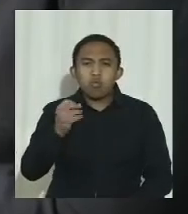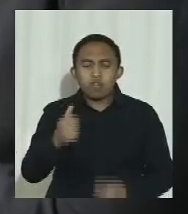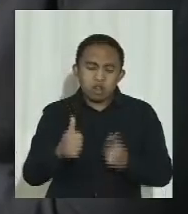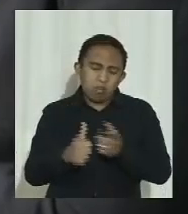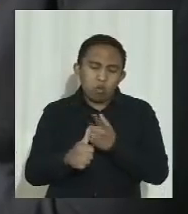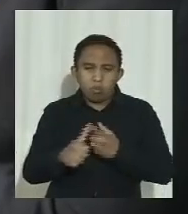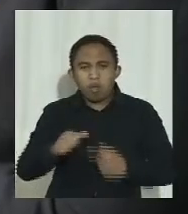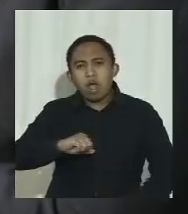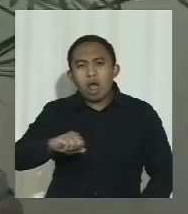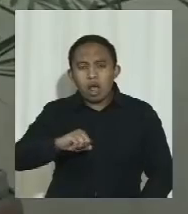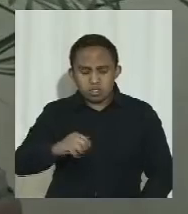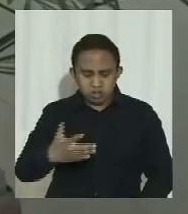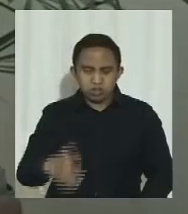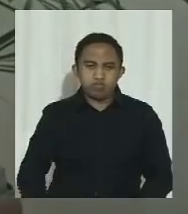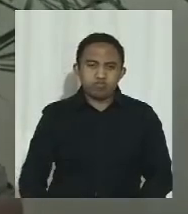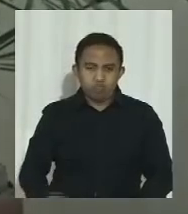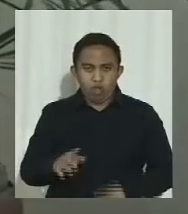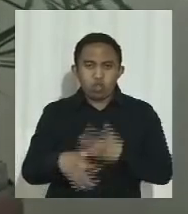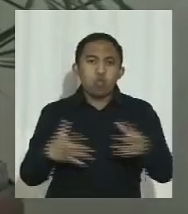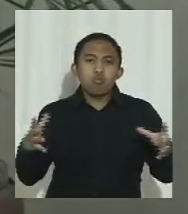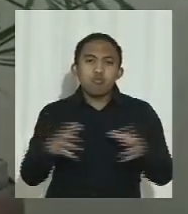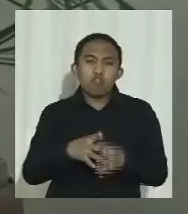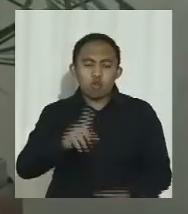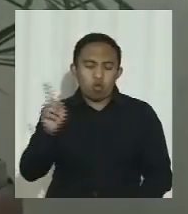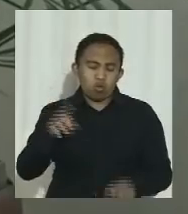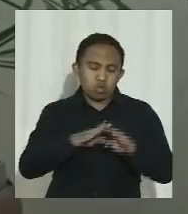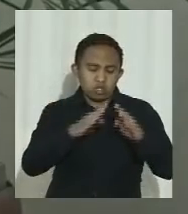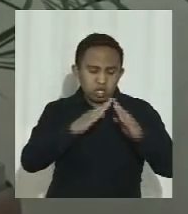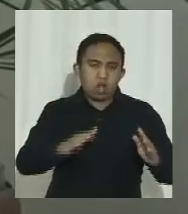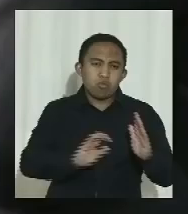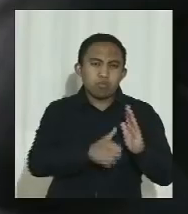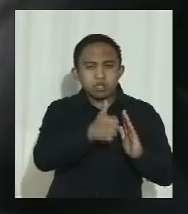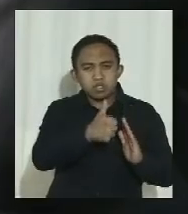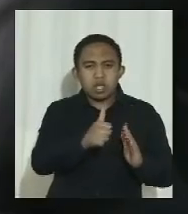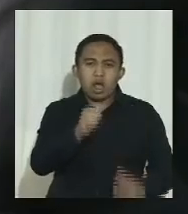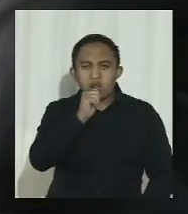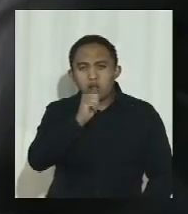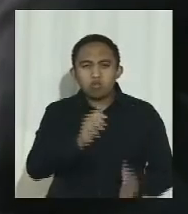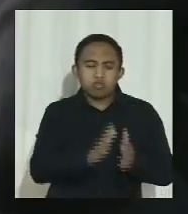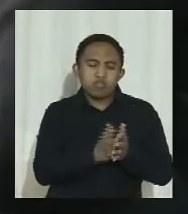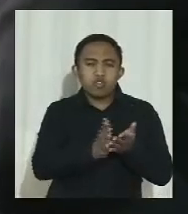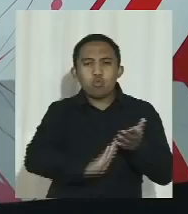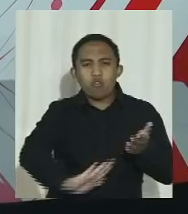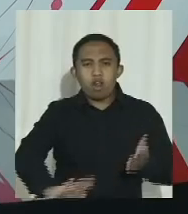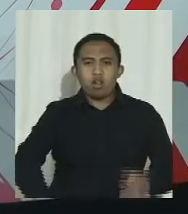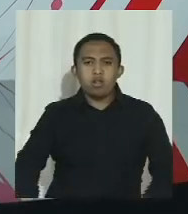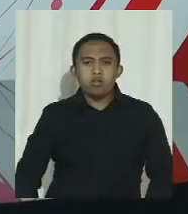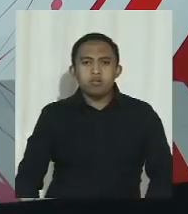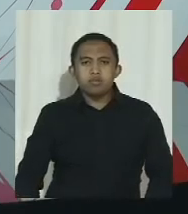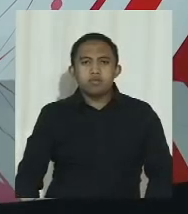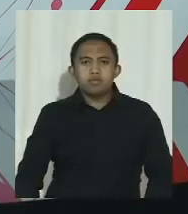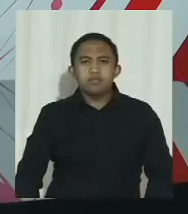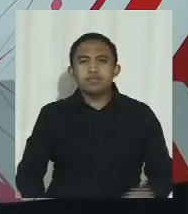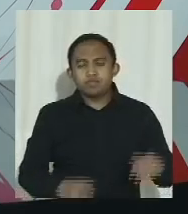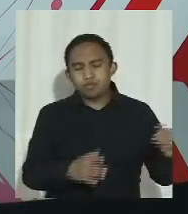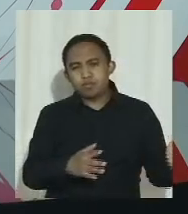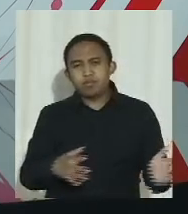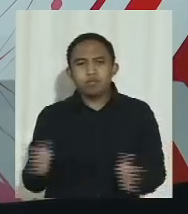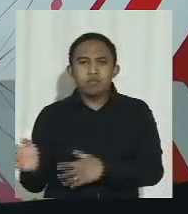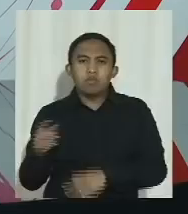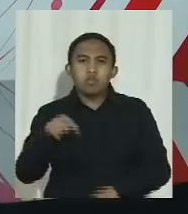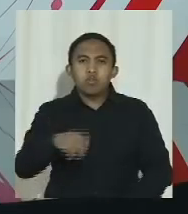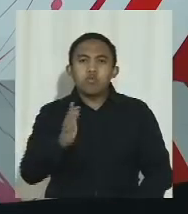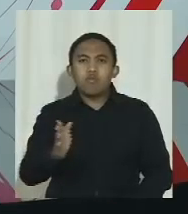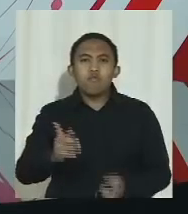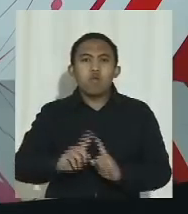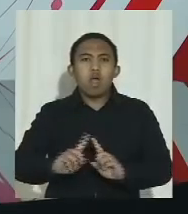natao teto amin'ny ministeran'ny rano ny fanadiovana ary ny fidiovana. Ivadika lafim-baovao hafa kosa indray isika